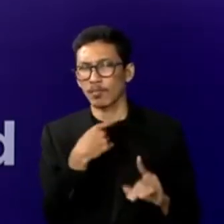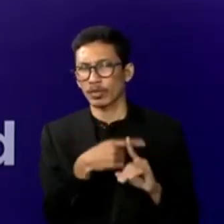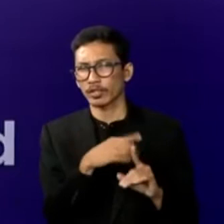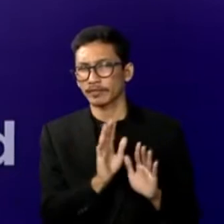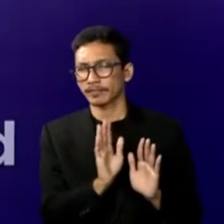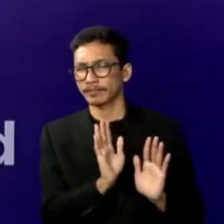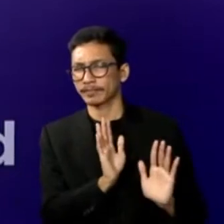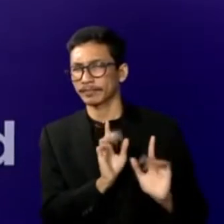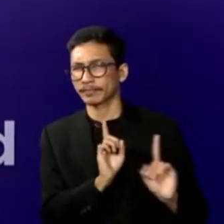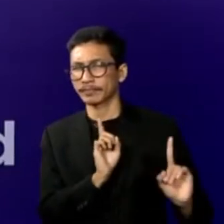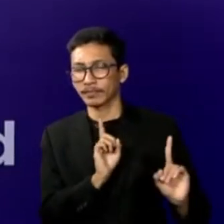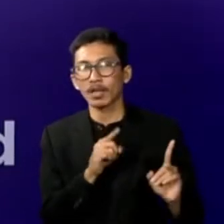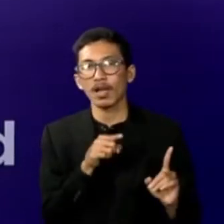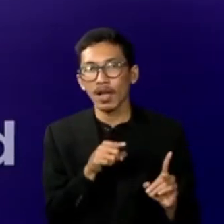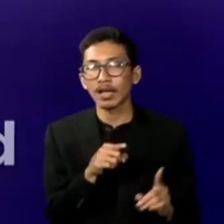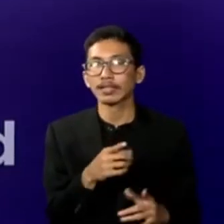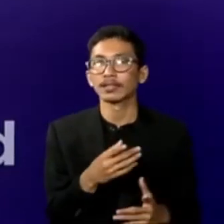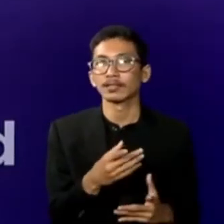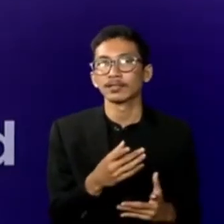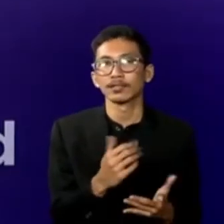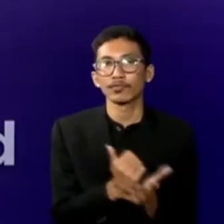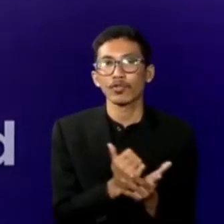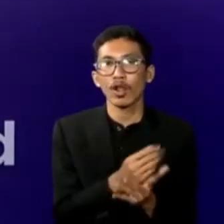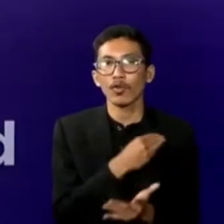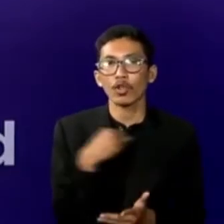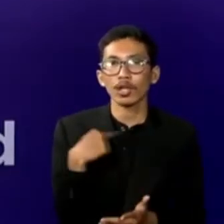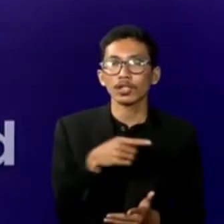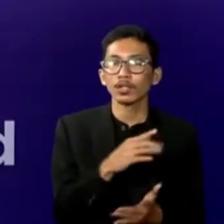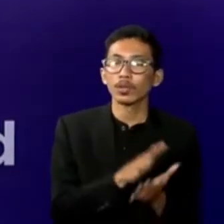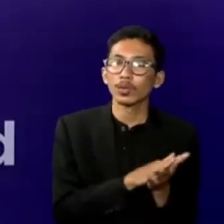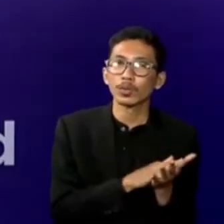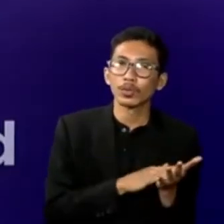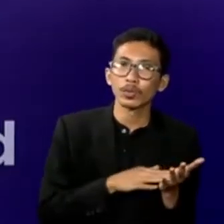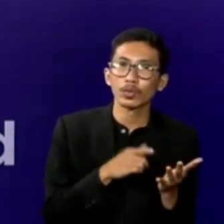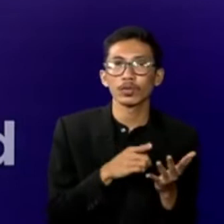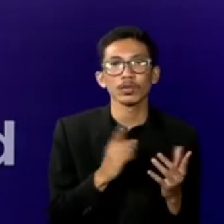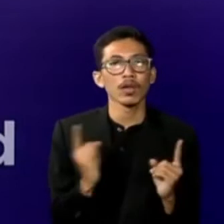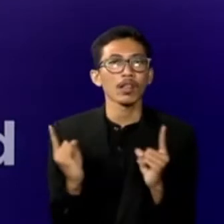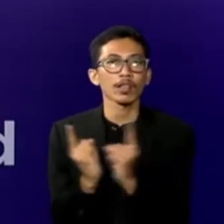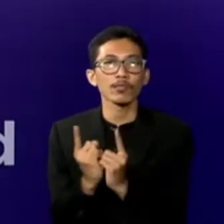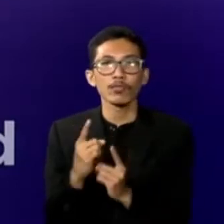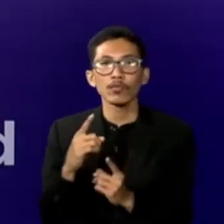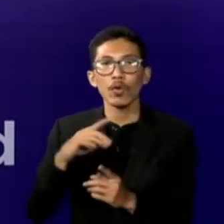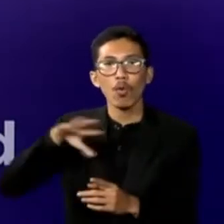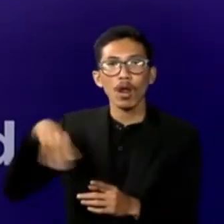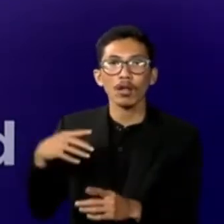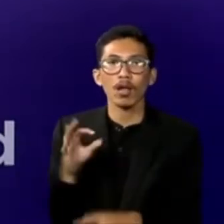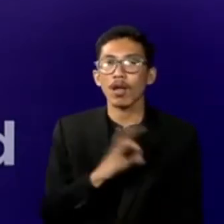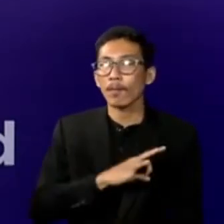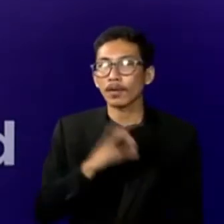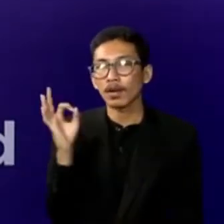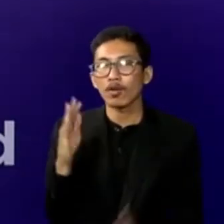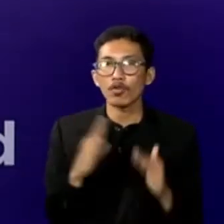mereka sudah tiap hari sampai tidak ketemu keluarganya mereka bekerja 24 jam di rumah